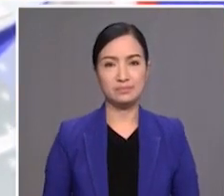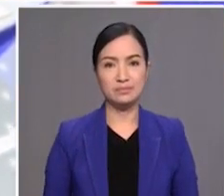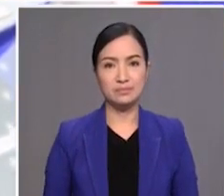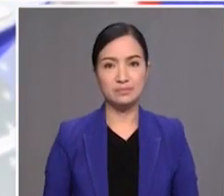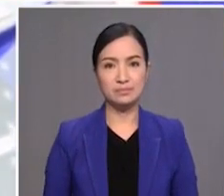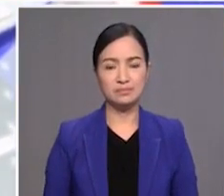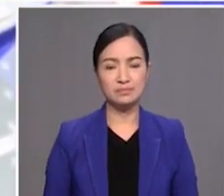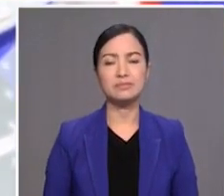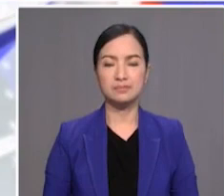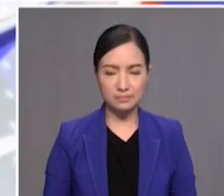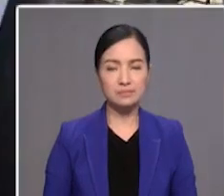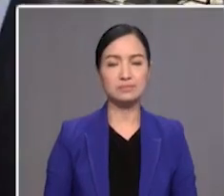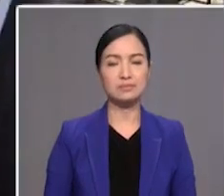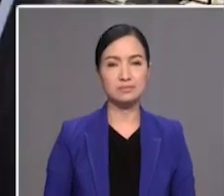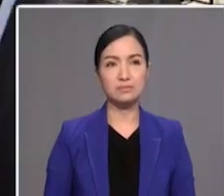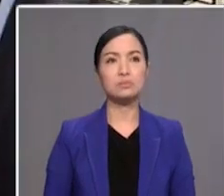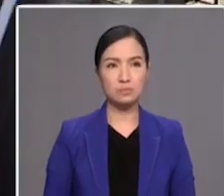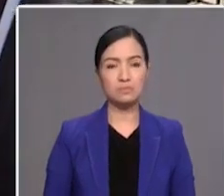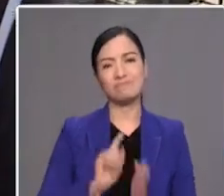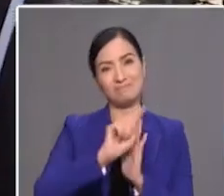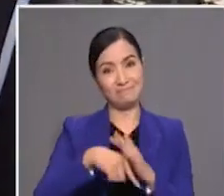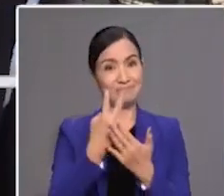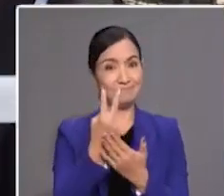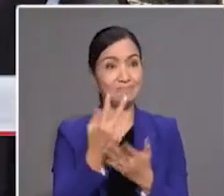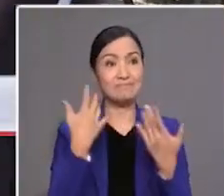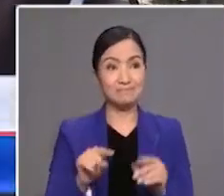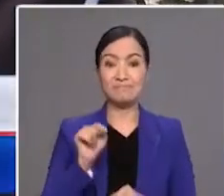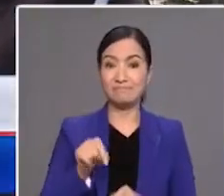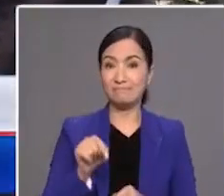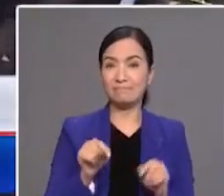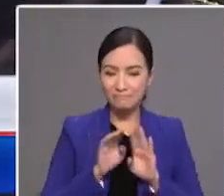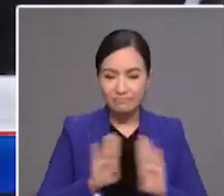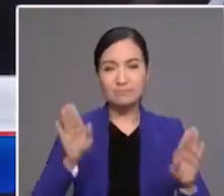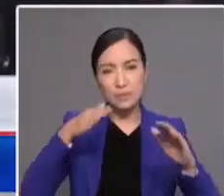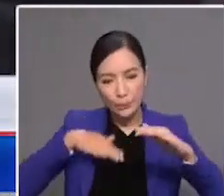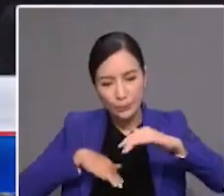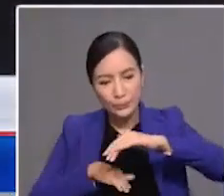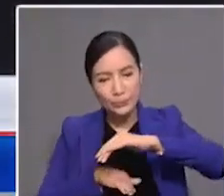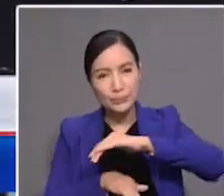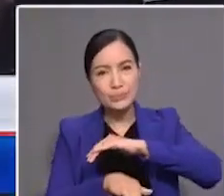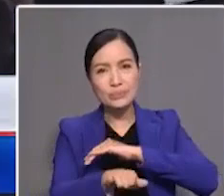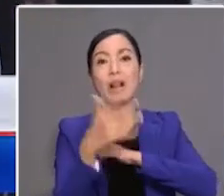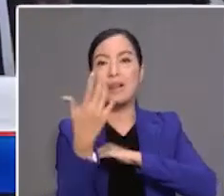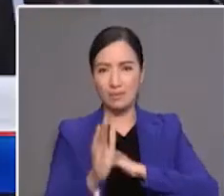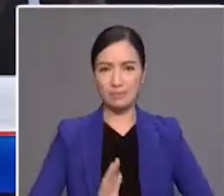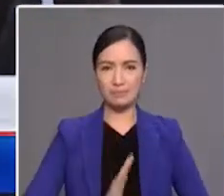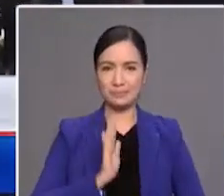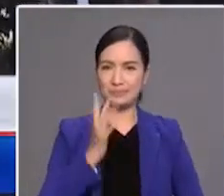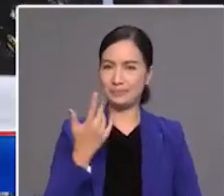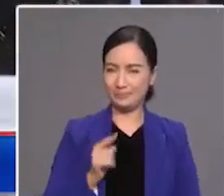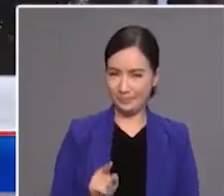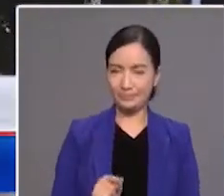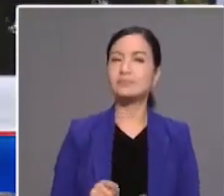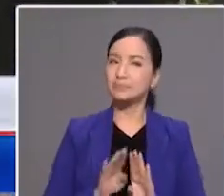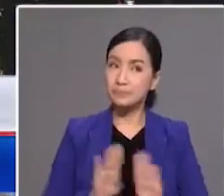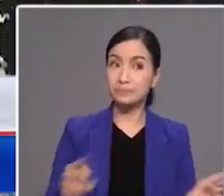ค่ะคุณเจษดาคุณวรรณสิริคะผ่านไปแล้วกว่า2ชั่วโมงนะคะที่ได้มีการเปิดใช้งานอุโมงค์ทางลอดข้ามแยกรัชโยธินอย่างเป็นทางการค่ะ